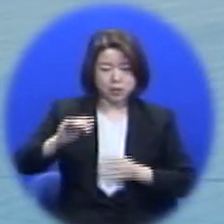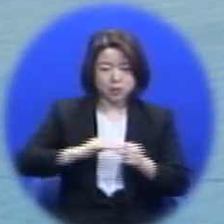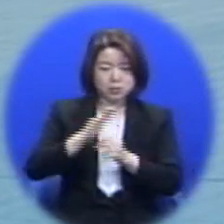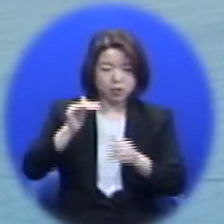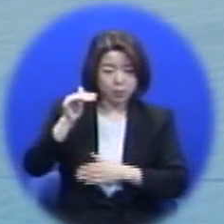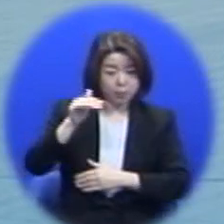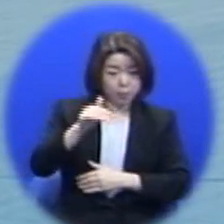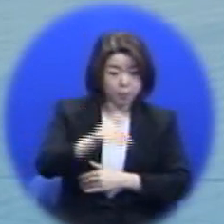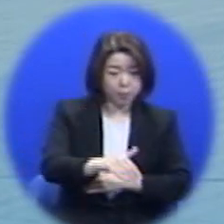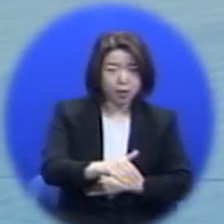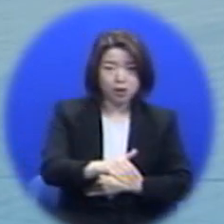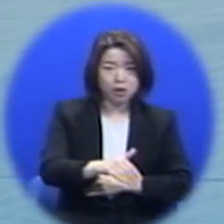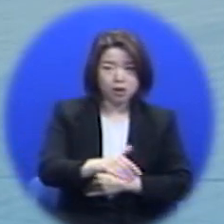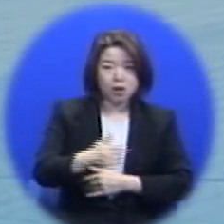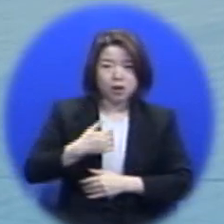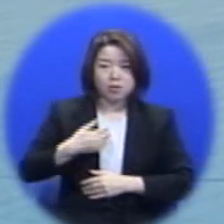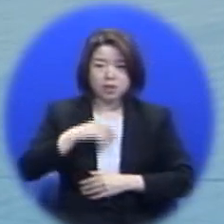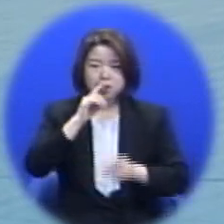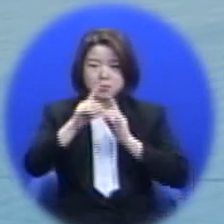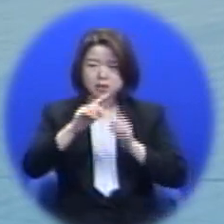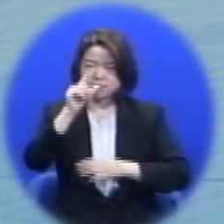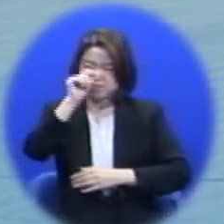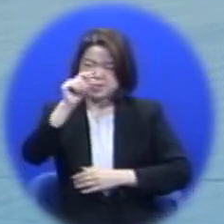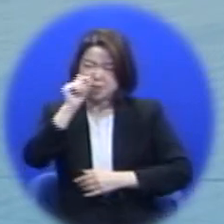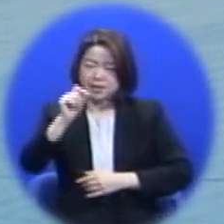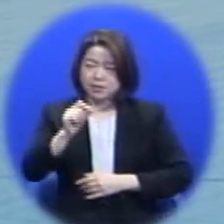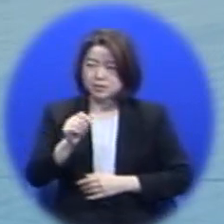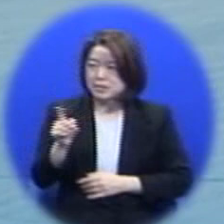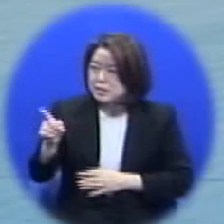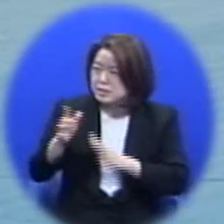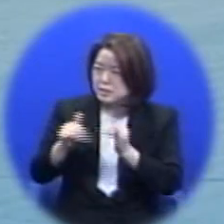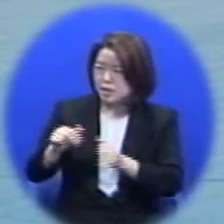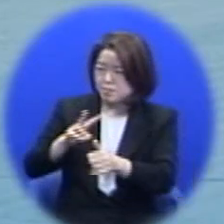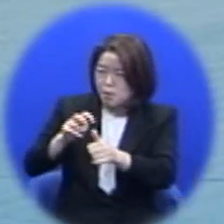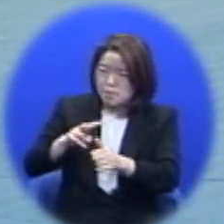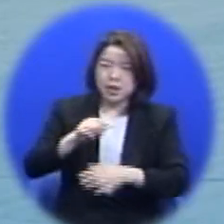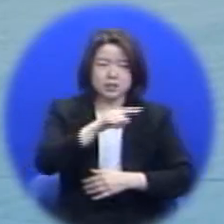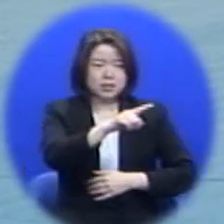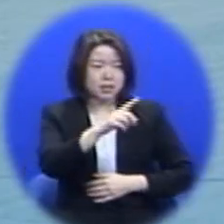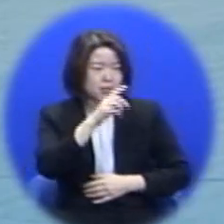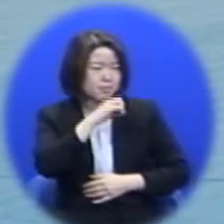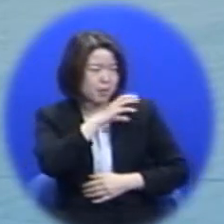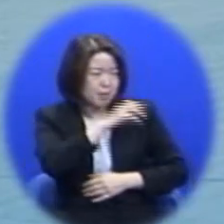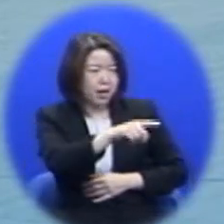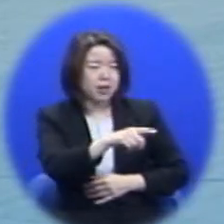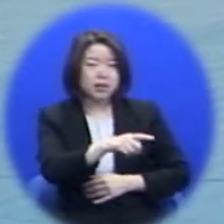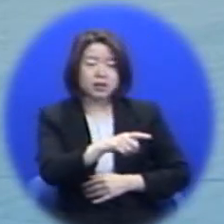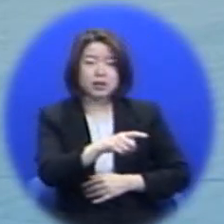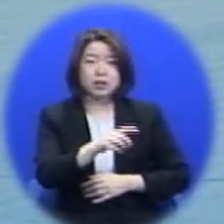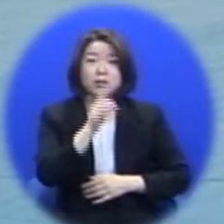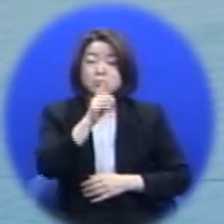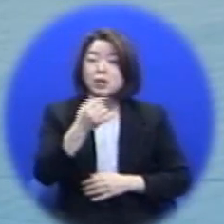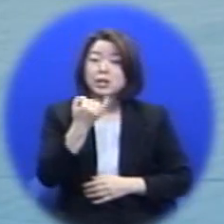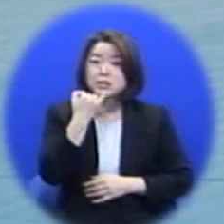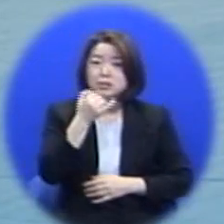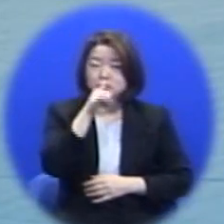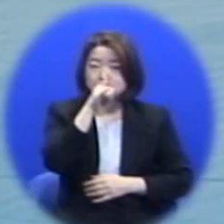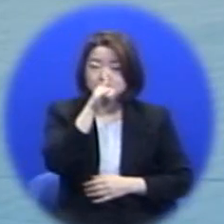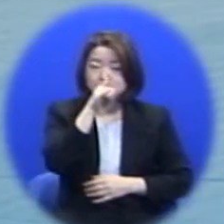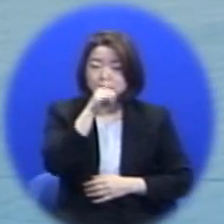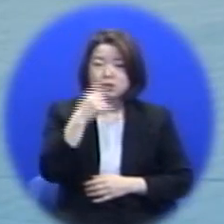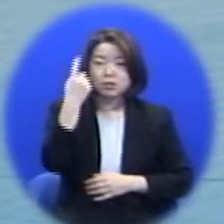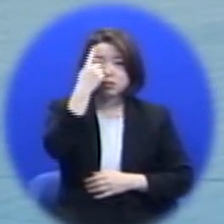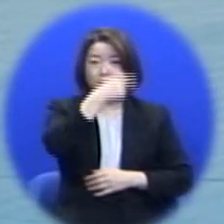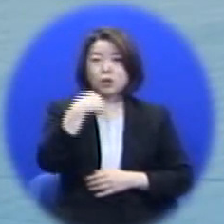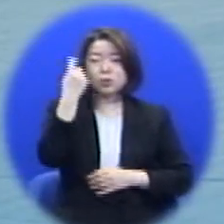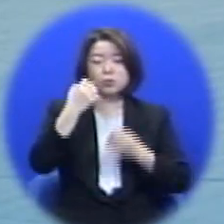어느 순간에 내 말이 자꾸 거칠어지고 자꾸 이 사람 저 사람에 대해서 원망하는 말만 나오고 내 얼굴에 웃음이 사라졌어요.